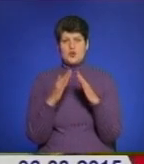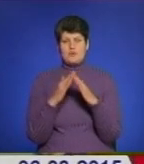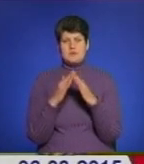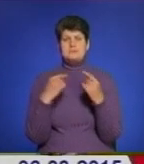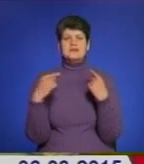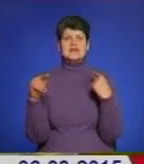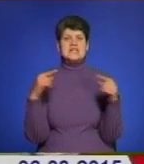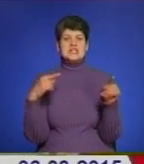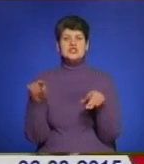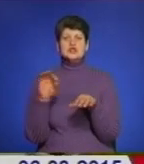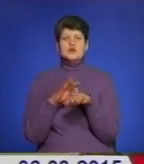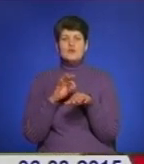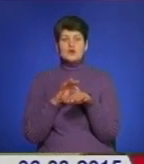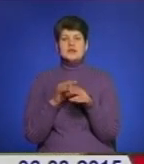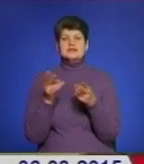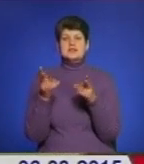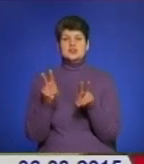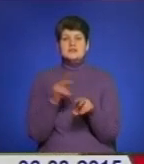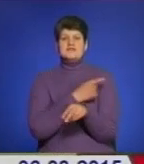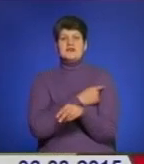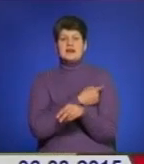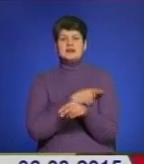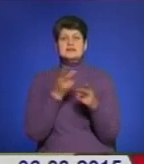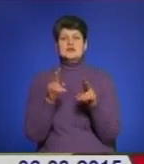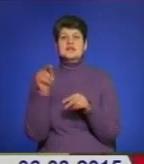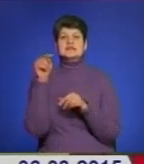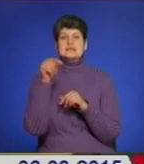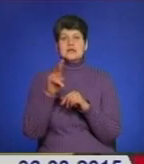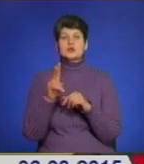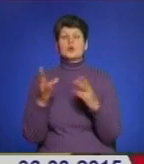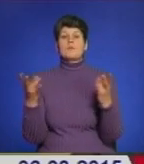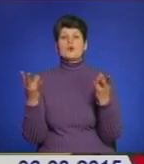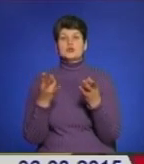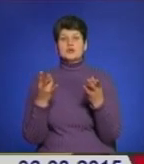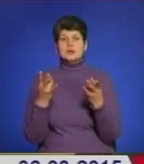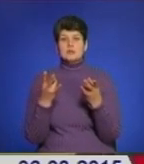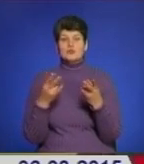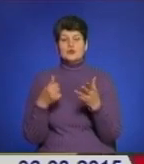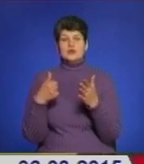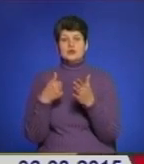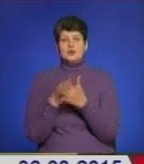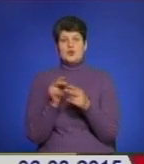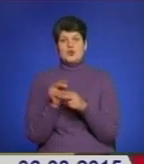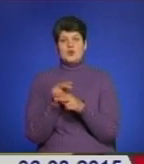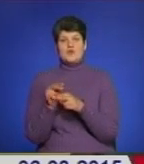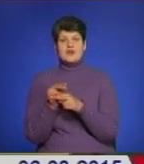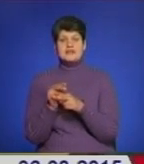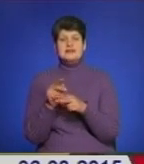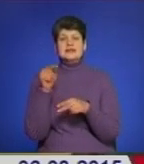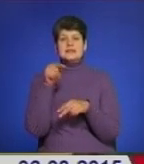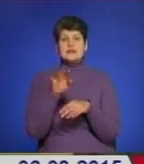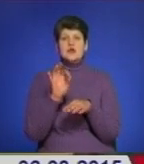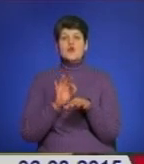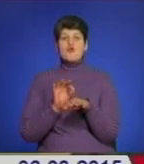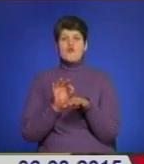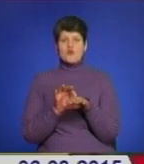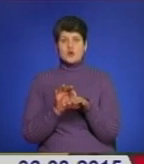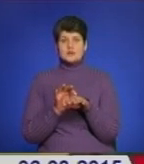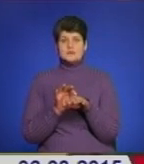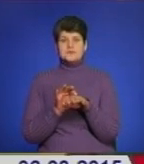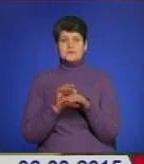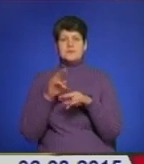хворі, які в лікарні залишаються тільки ті хворі, які потребують долікування. Для тих хворих